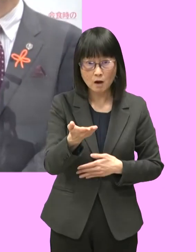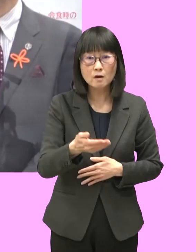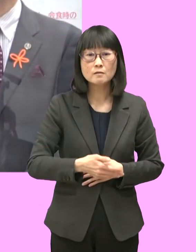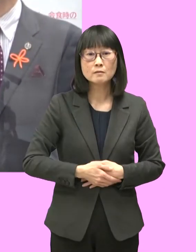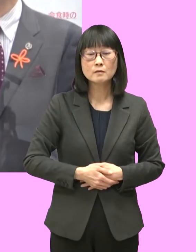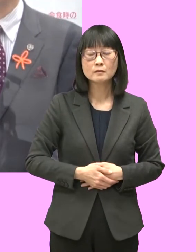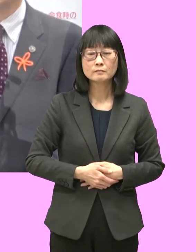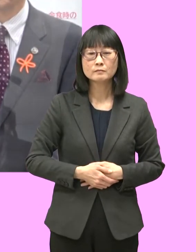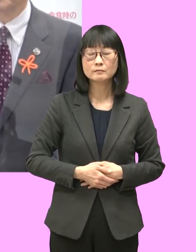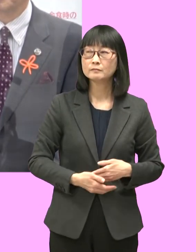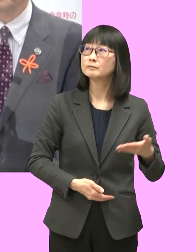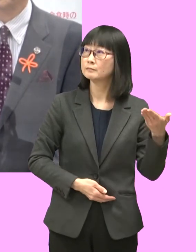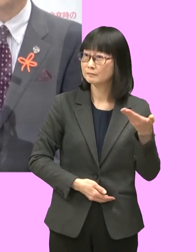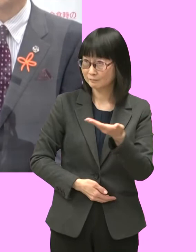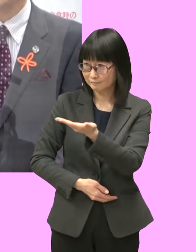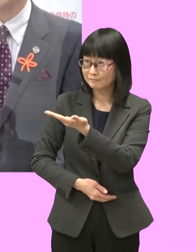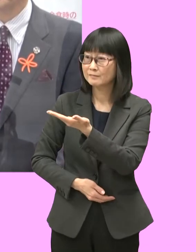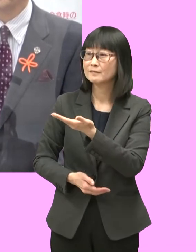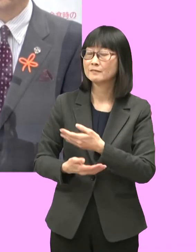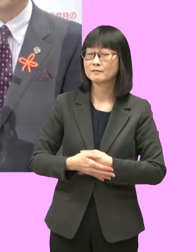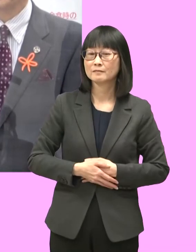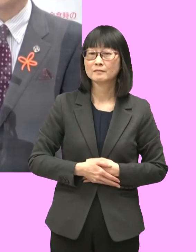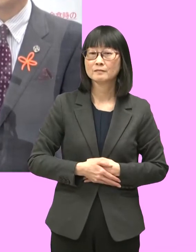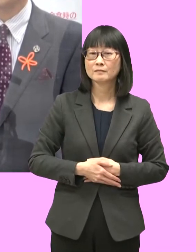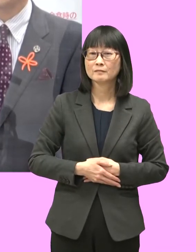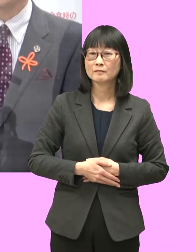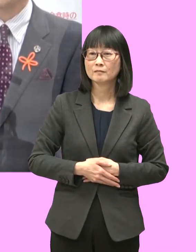福島テレビの高野です。